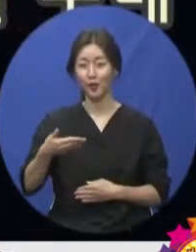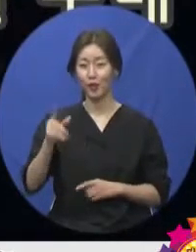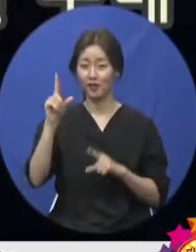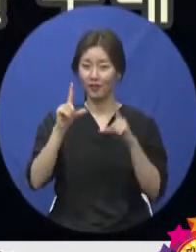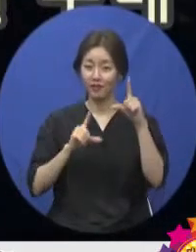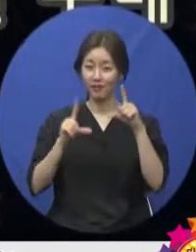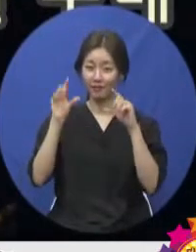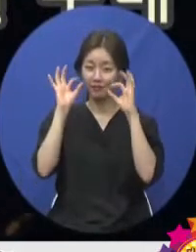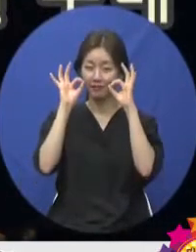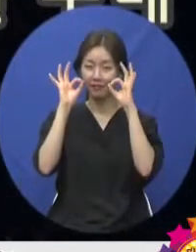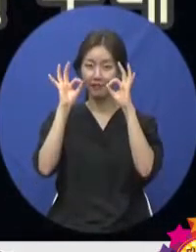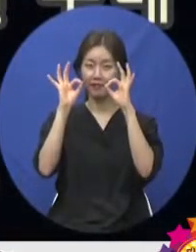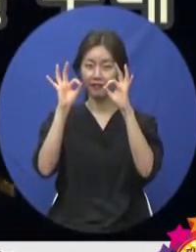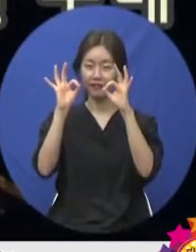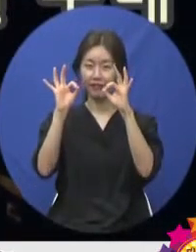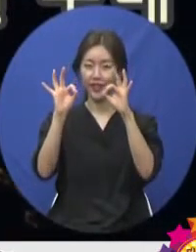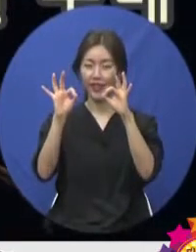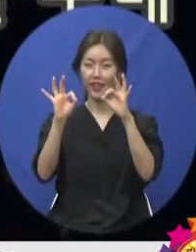강물에는